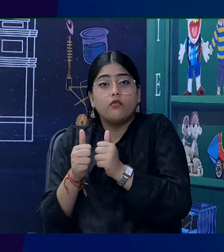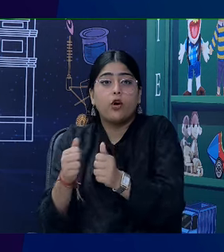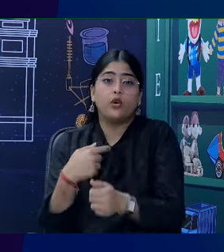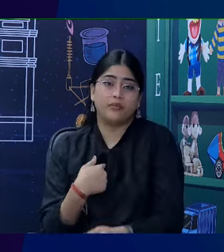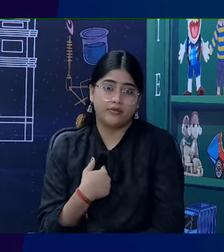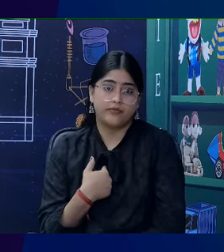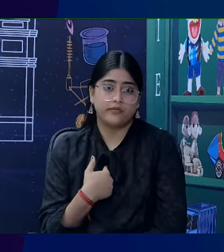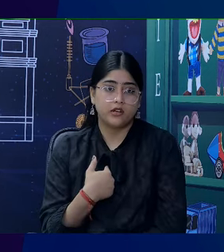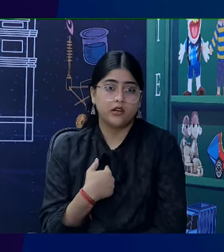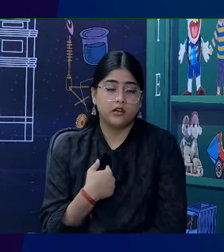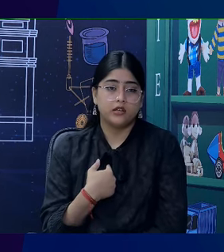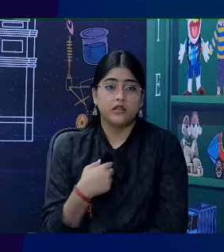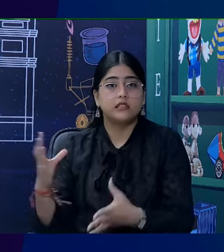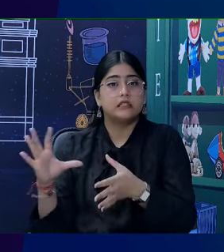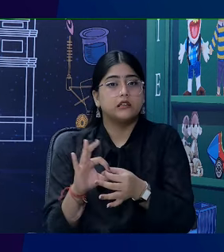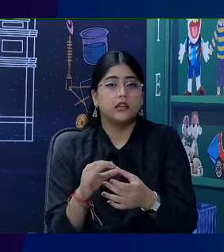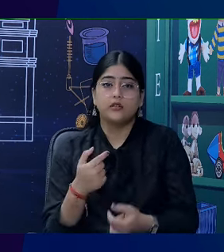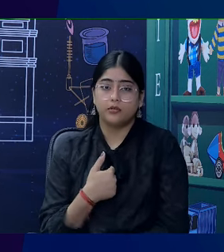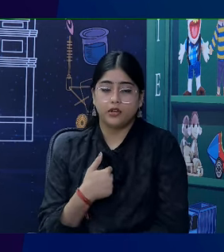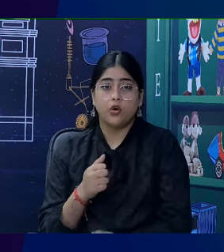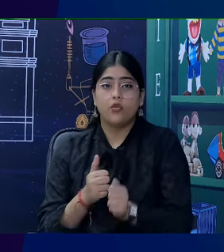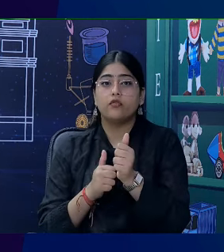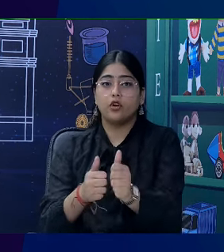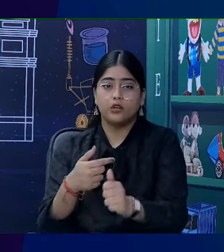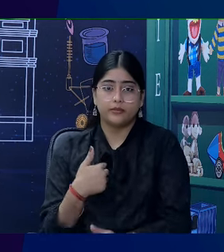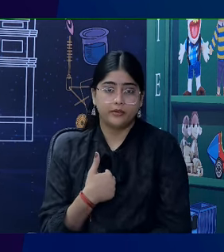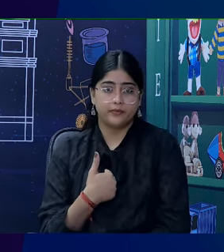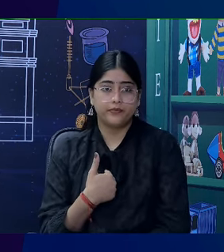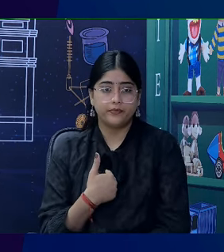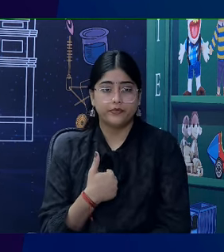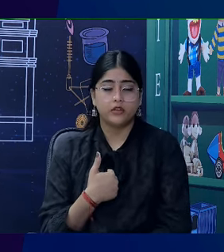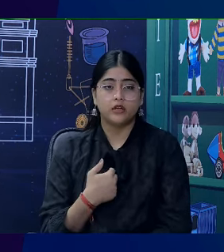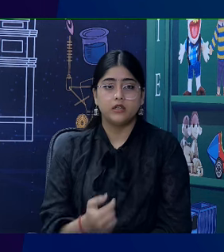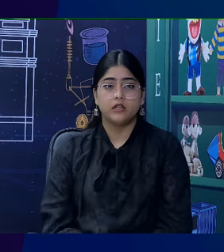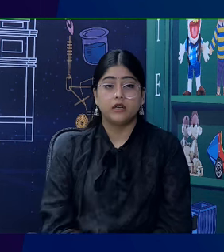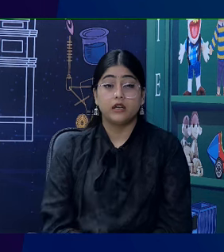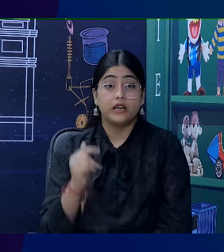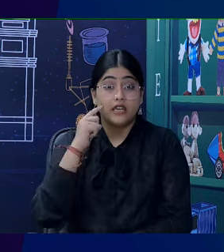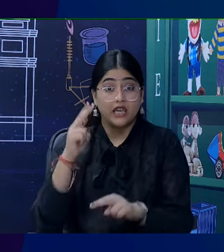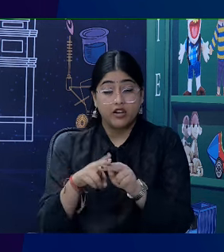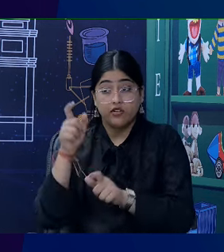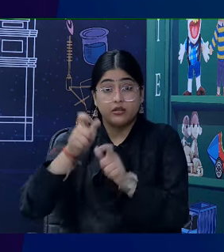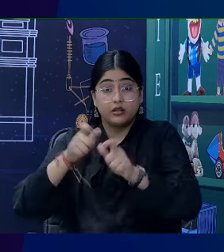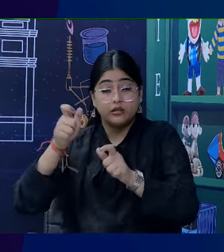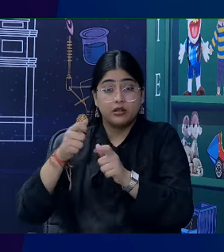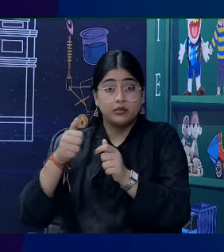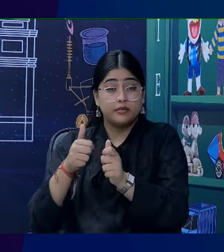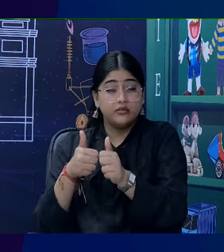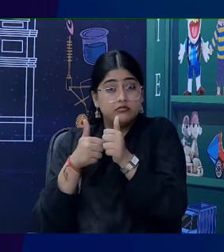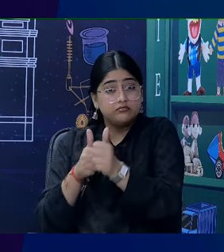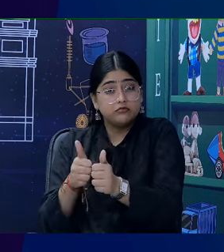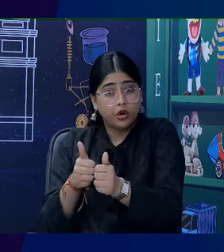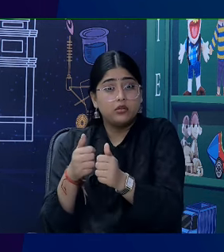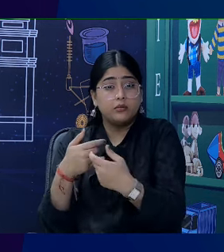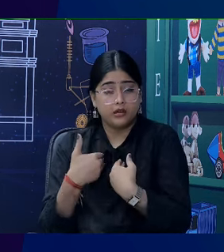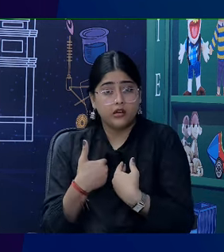माने तो वो सब उनके साथ जुड़ जाएंगे तो राजा को क्या चाहिए प्रजा का साथ तो जो लोगों का साथ हो जाएगा तो अपने आप ही वो उसमें उसका नियंत्रण